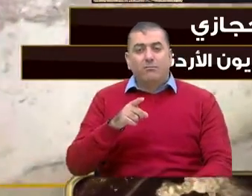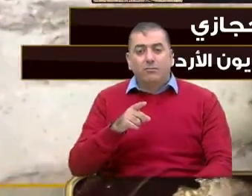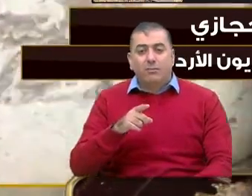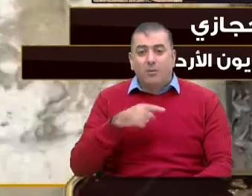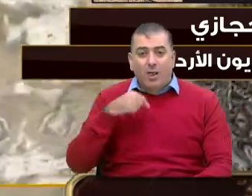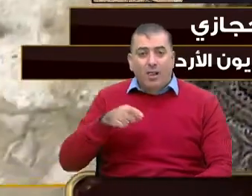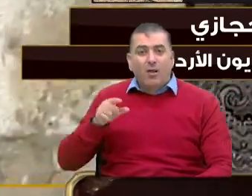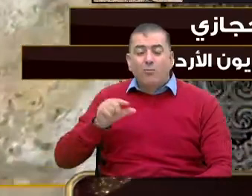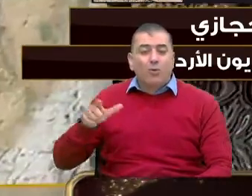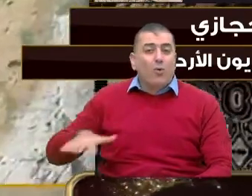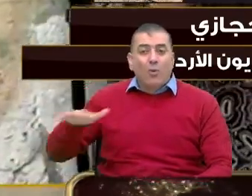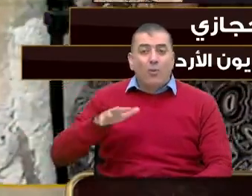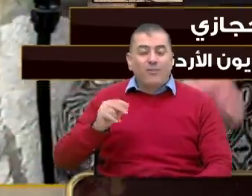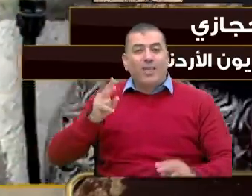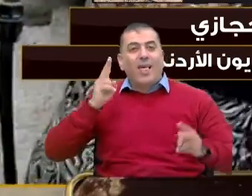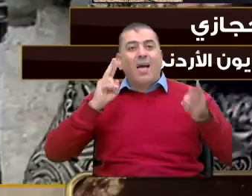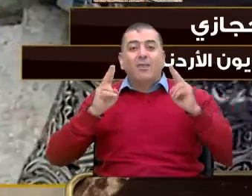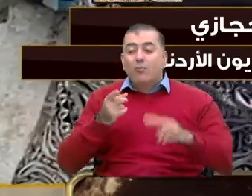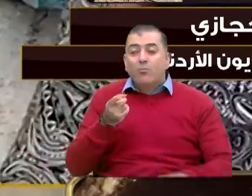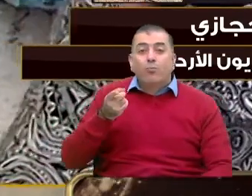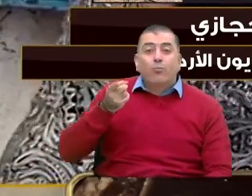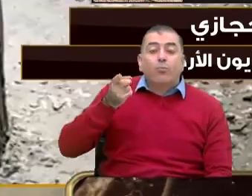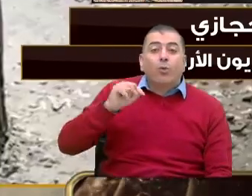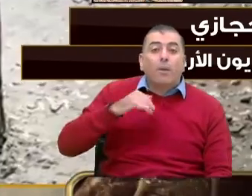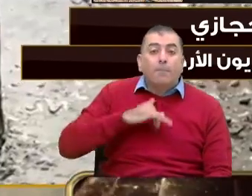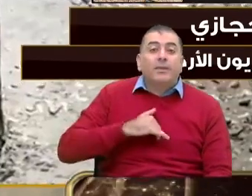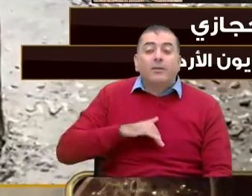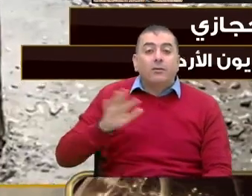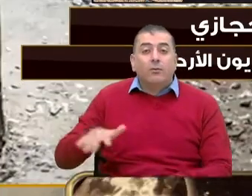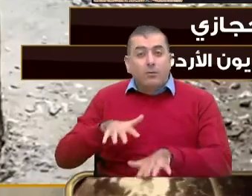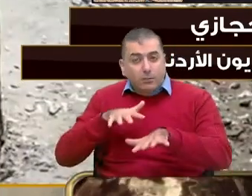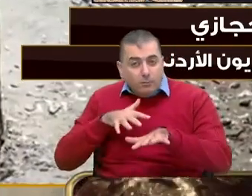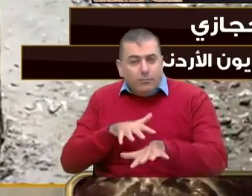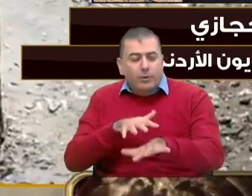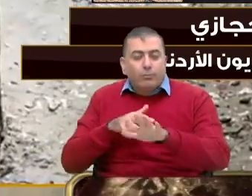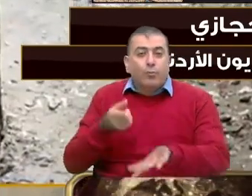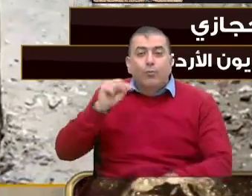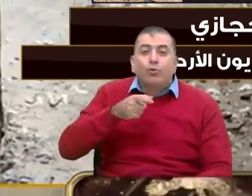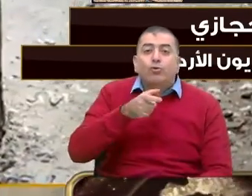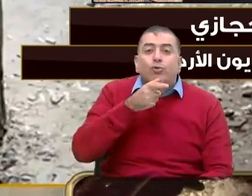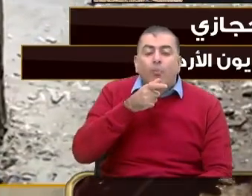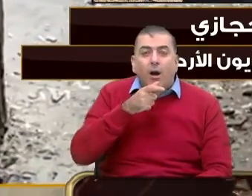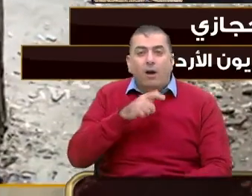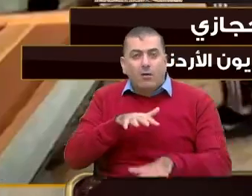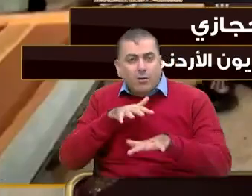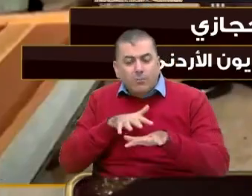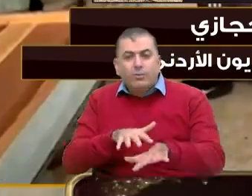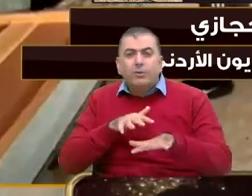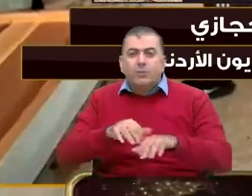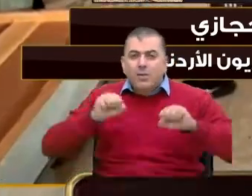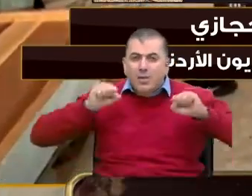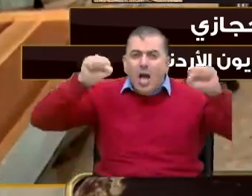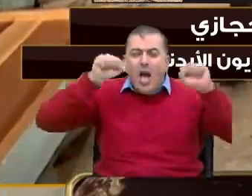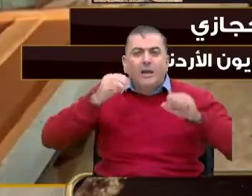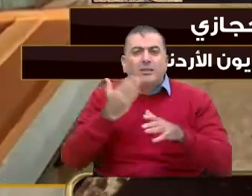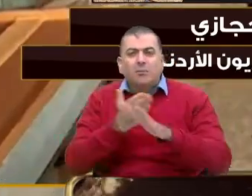كانت هنالك دعوات للخروج يوم غد في مسيرات وطنية وشعبية داعمة للمقاومة